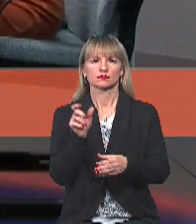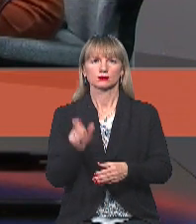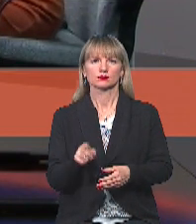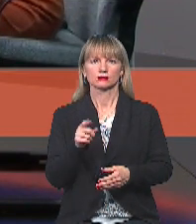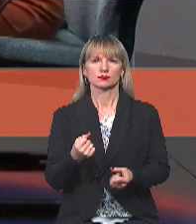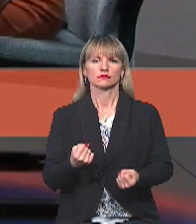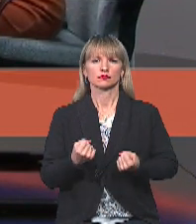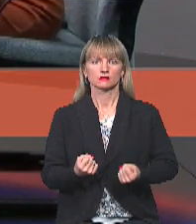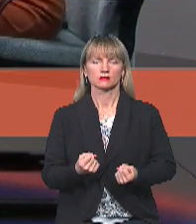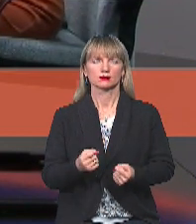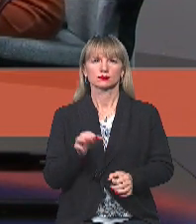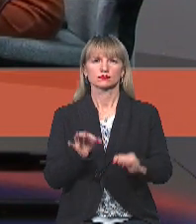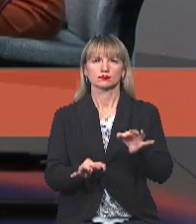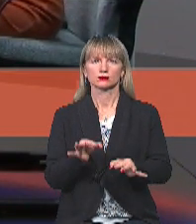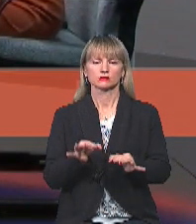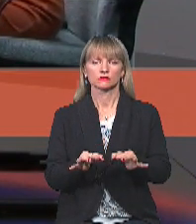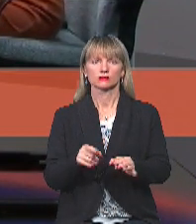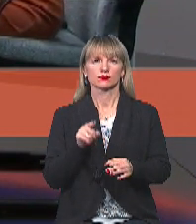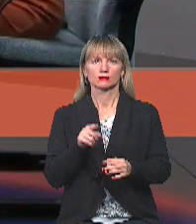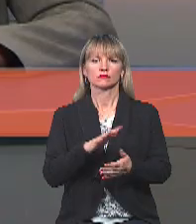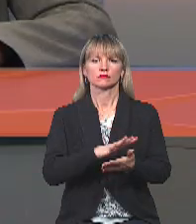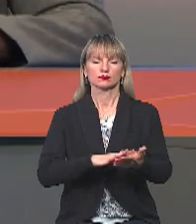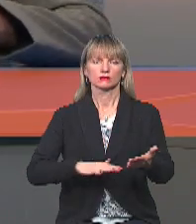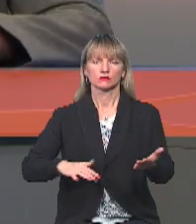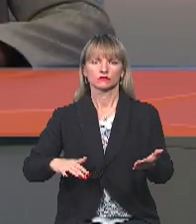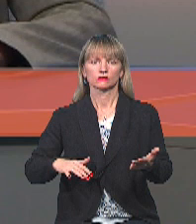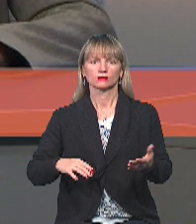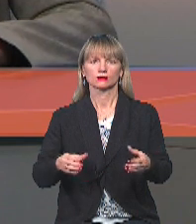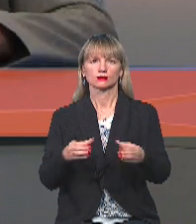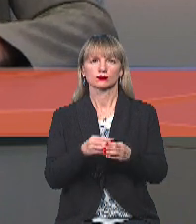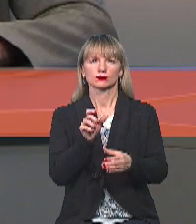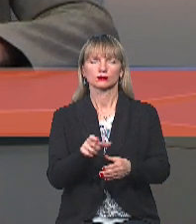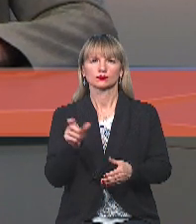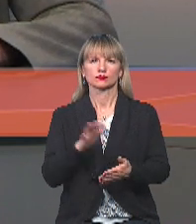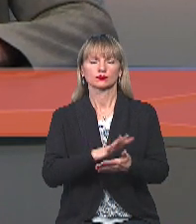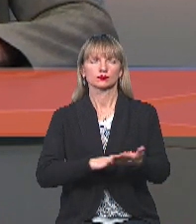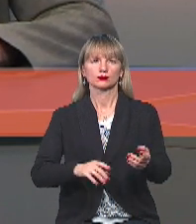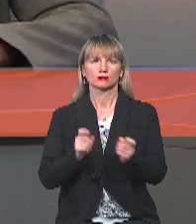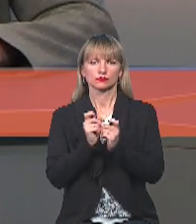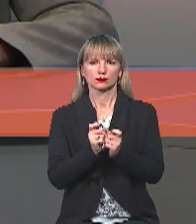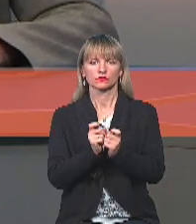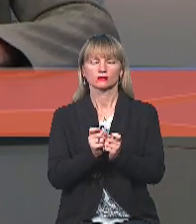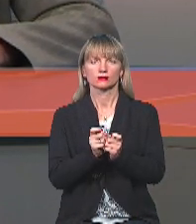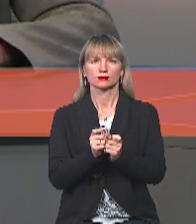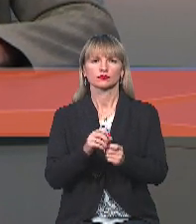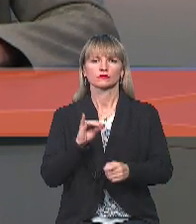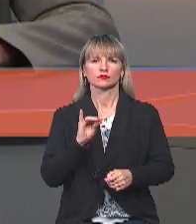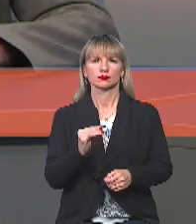вона тримає це судове засідання, бо воно продовжує, ця група людей продовжує боротьбу.